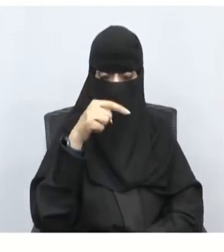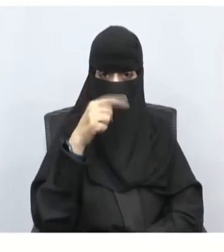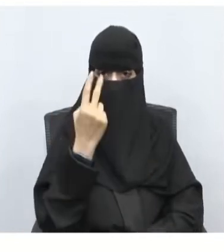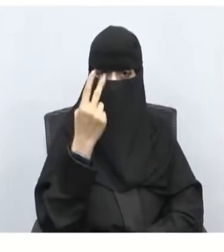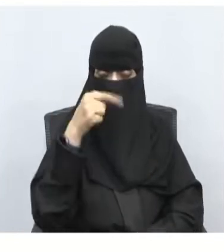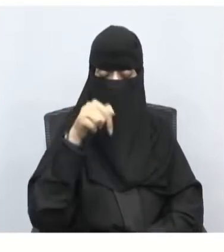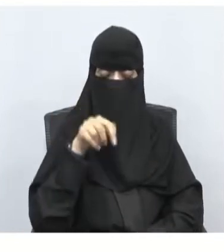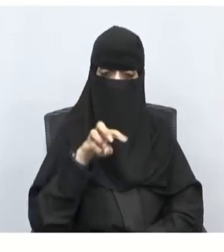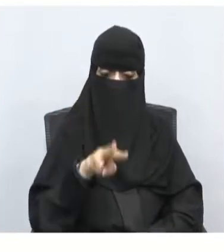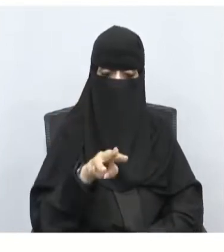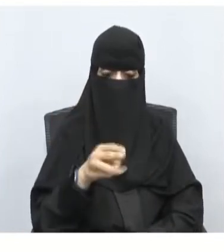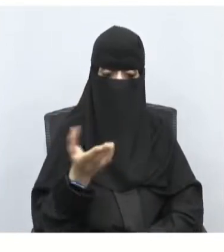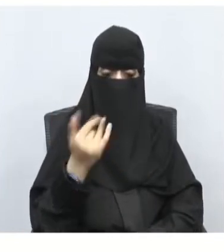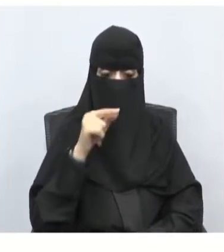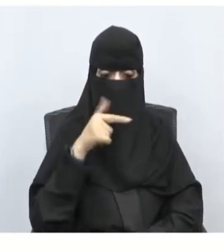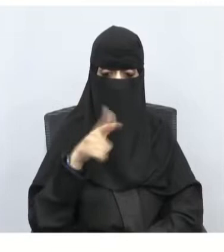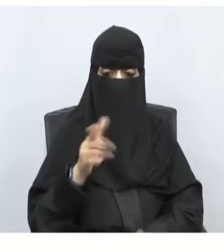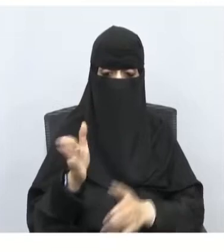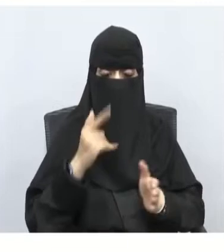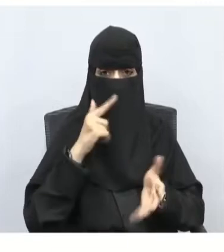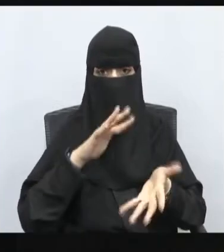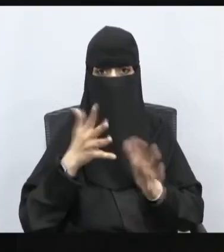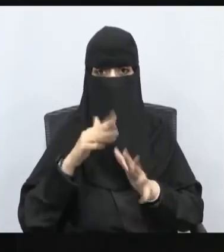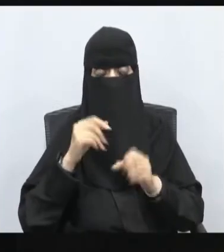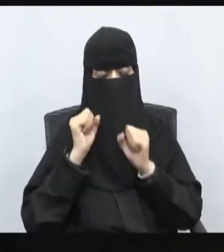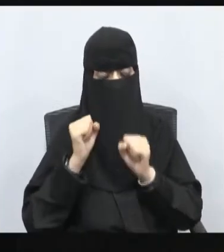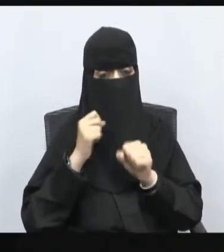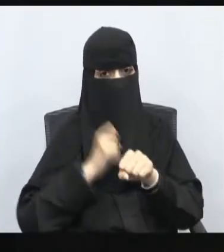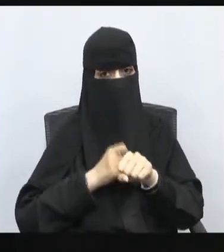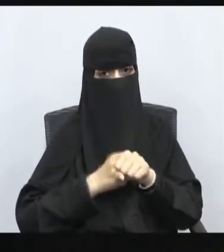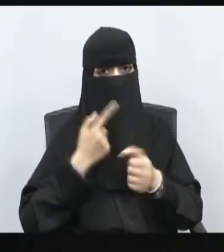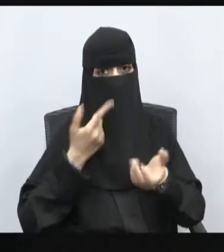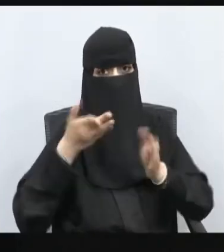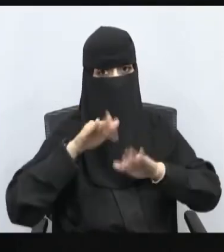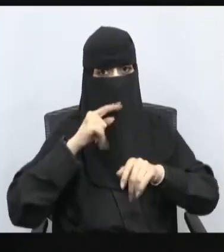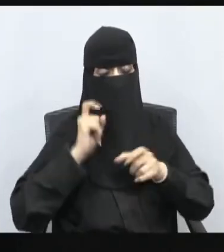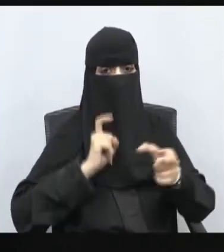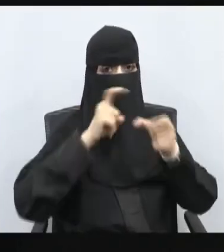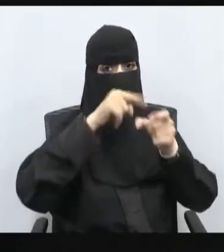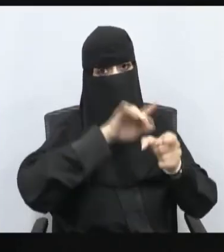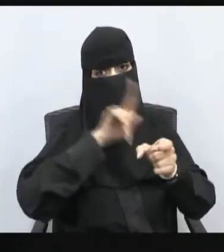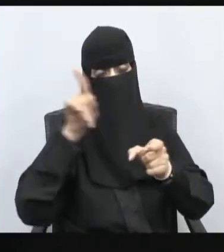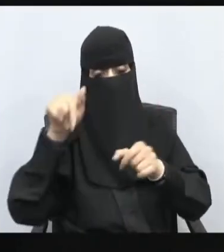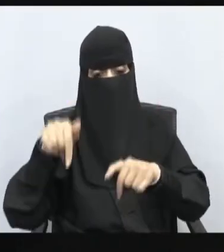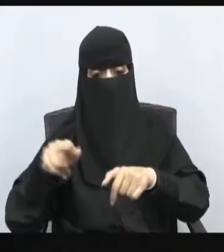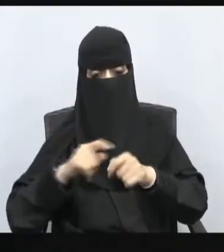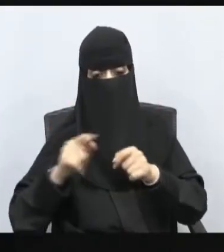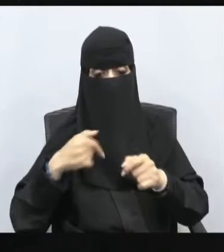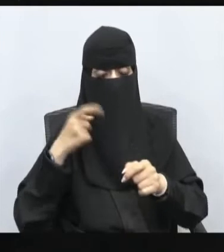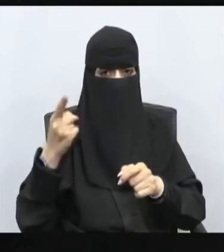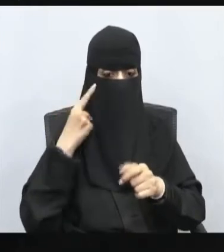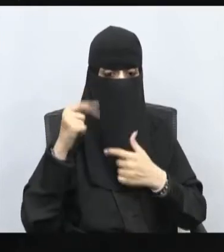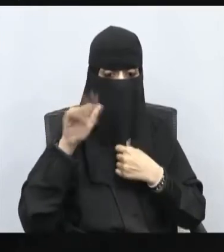هنا يكون أكثر. إذن بعض المواد الصلبة تكون أكثر توصيل